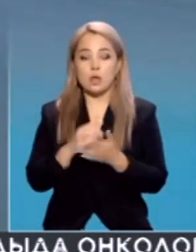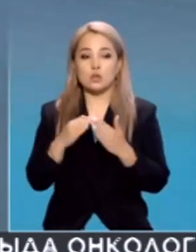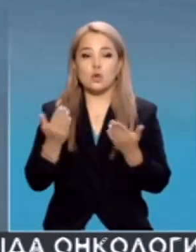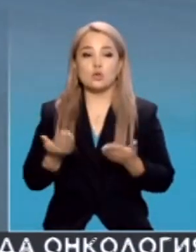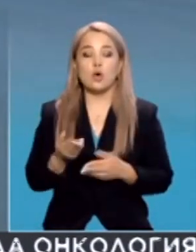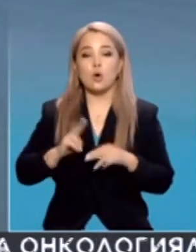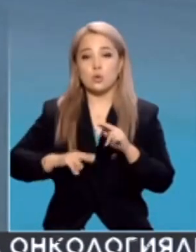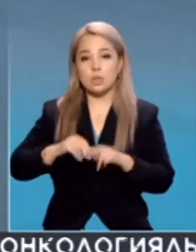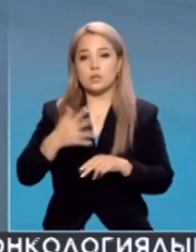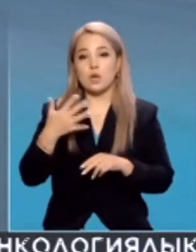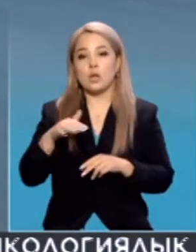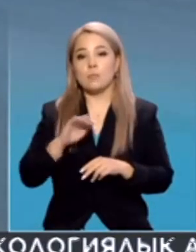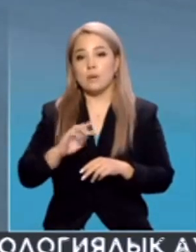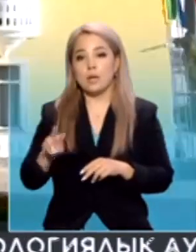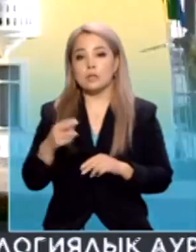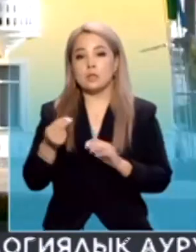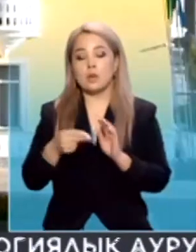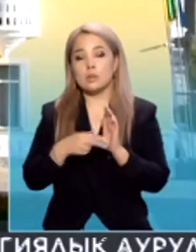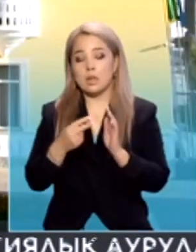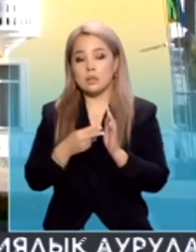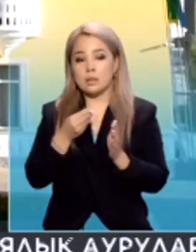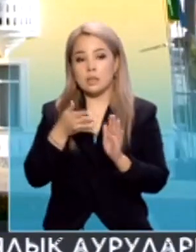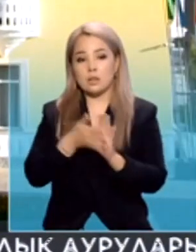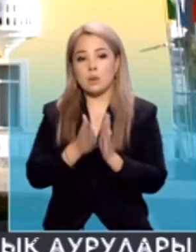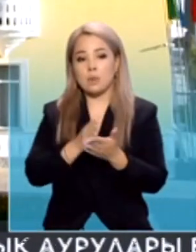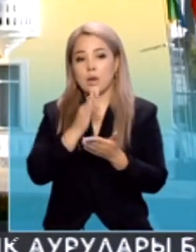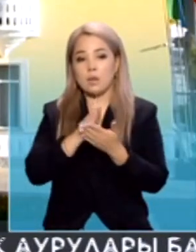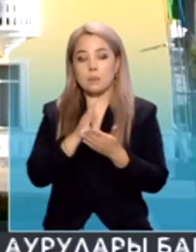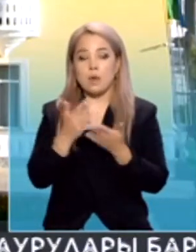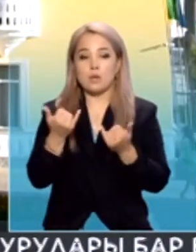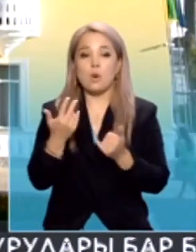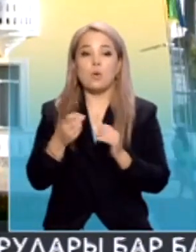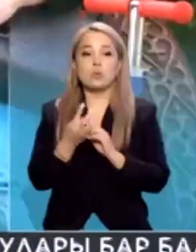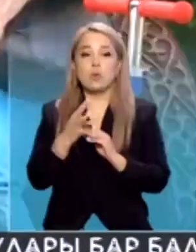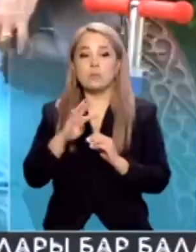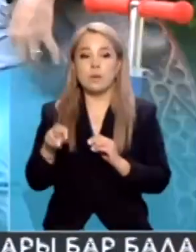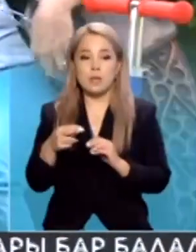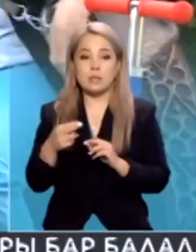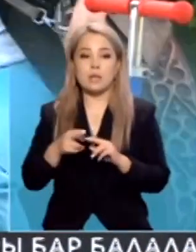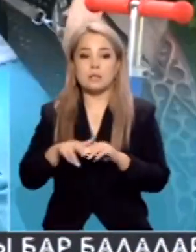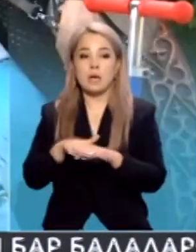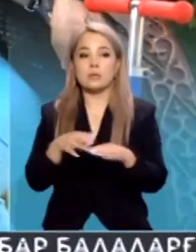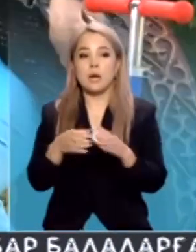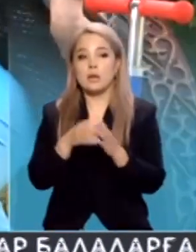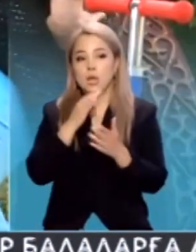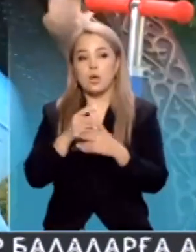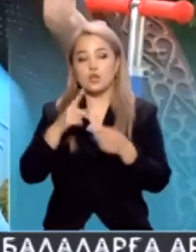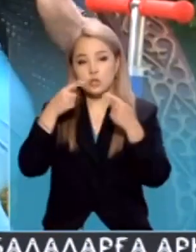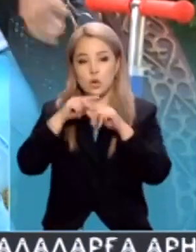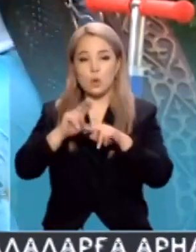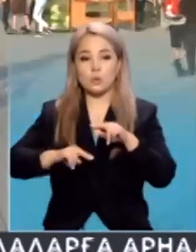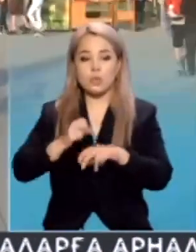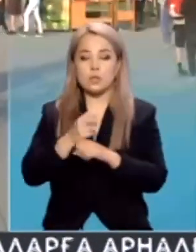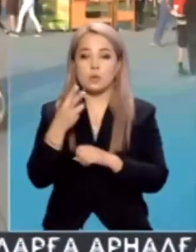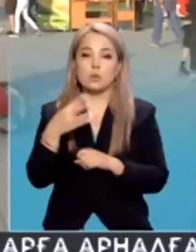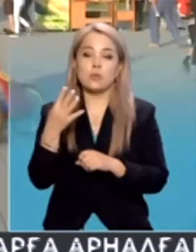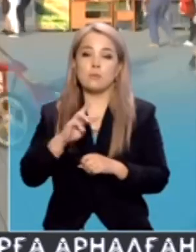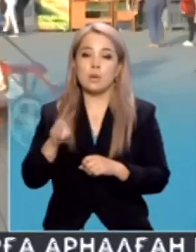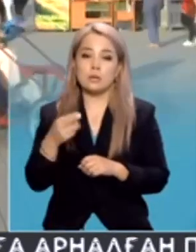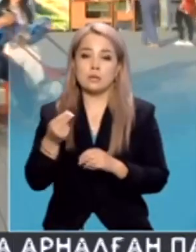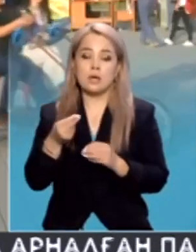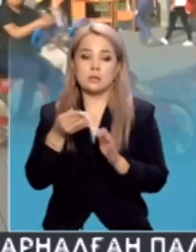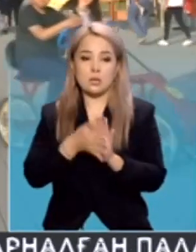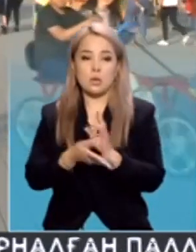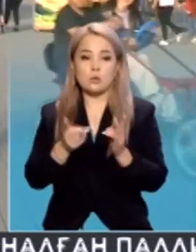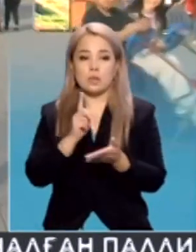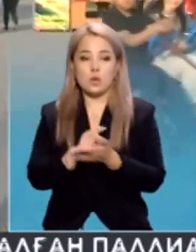үй құрылысына шамамен 50 миллиард теңге жұмсалмақ, ал әкімшілік ғимараттарға 14 миллиард теңге, инженерлік инфрақұрылымды дамытуға 31 миллиард теңге қаржы керек. Жұмыс